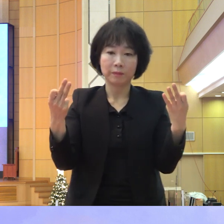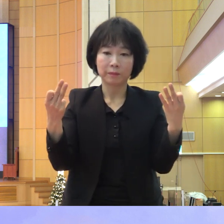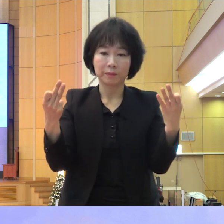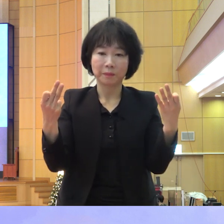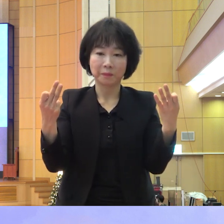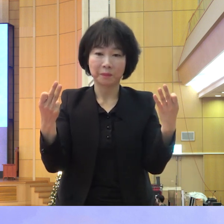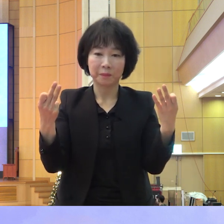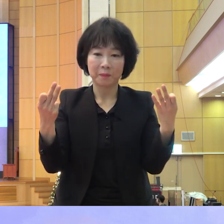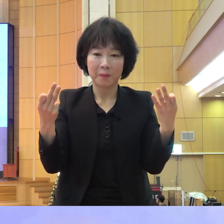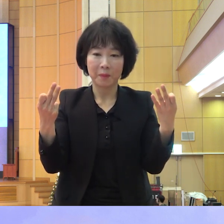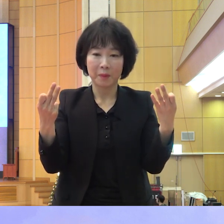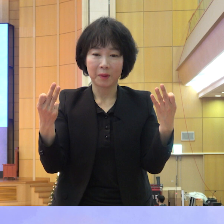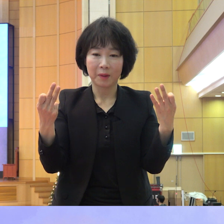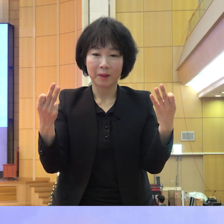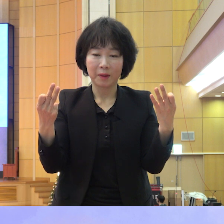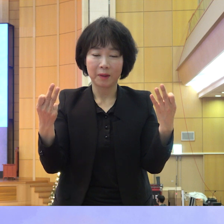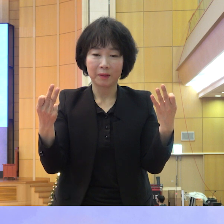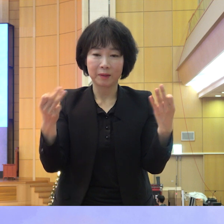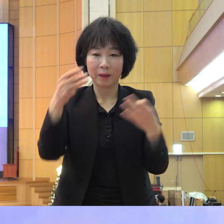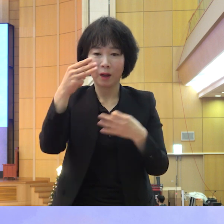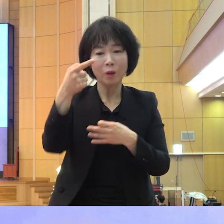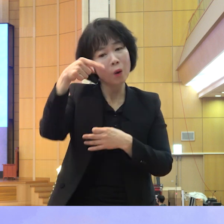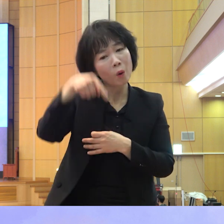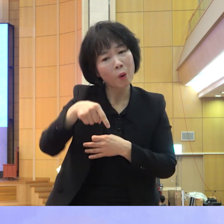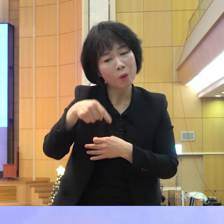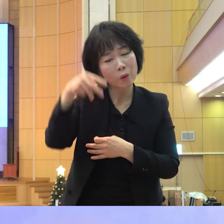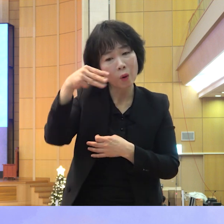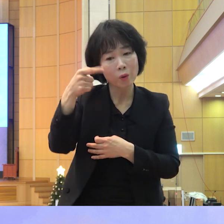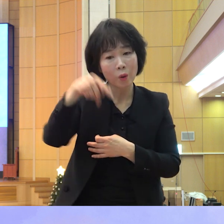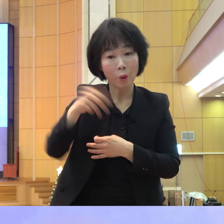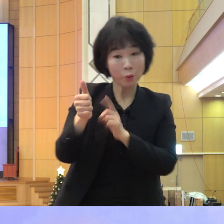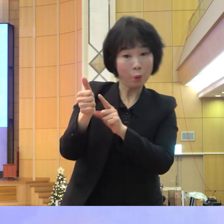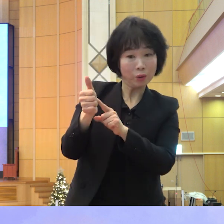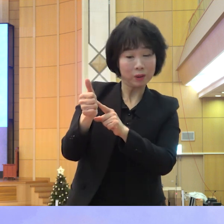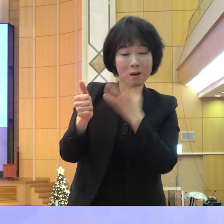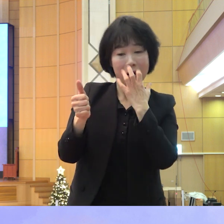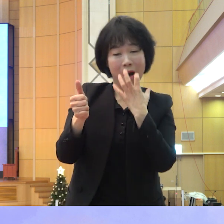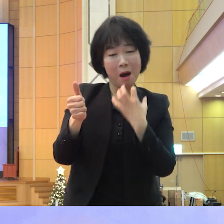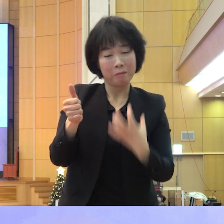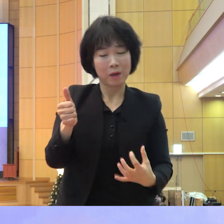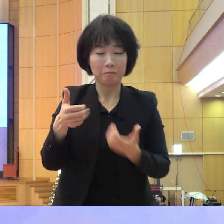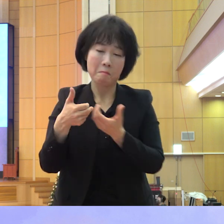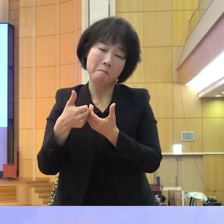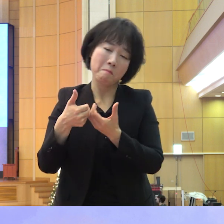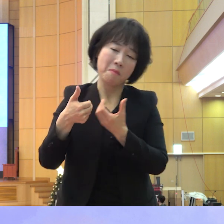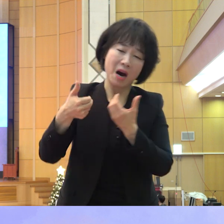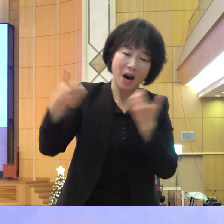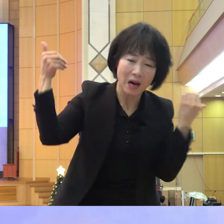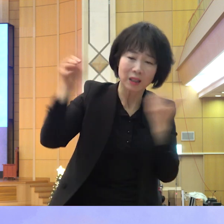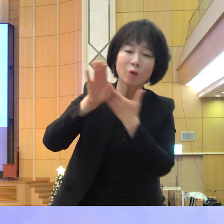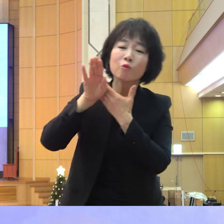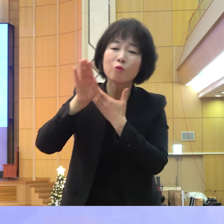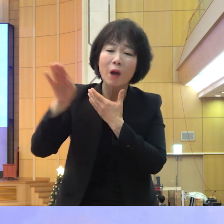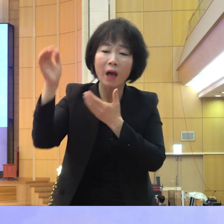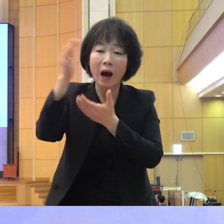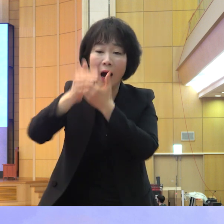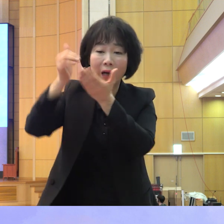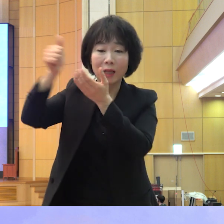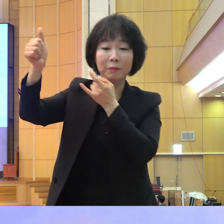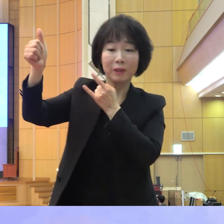창세기 13장 14절 보니까, 롯이 아브라함을 떠난 후에 이제 자기가 요단뜰을 하고 소돔 고모라로